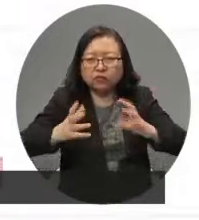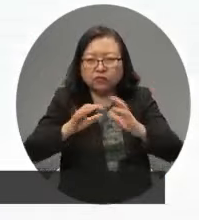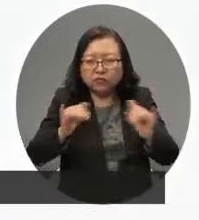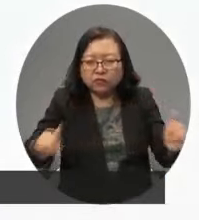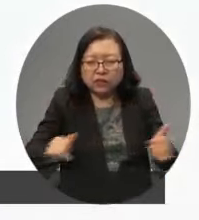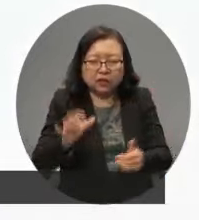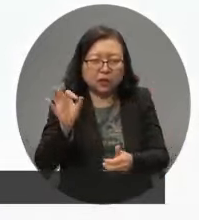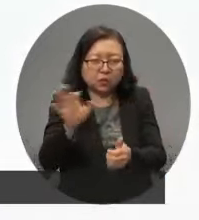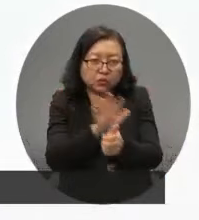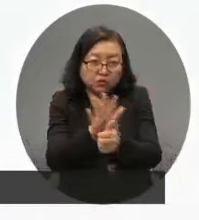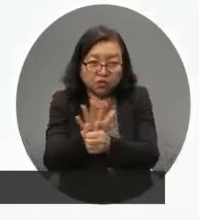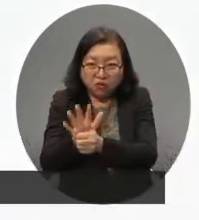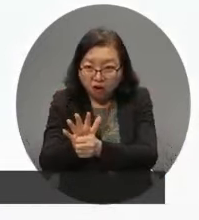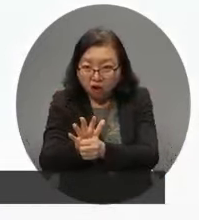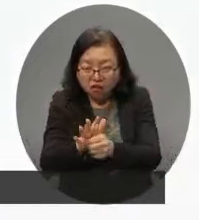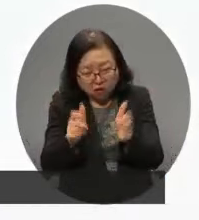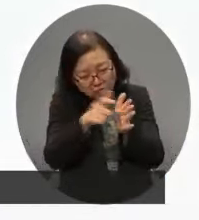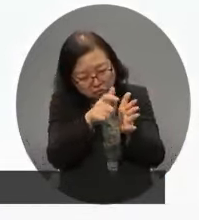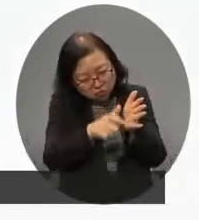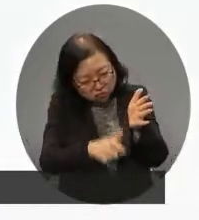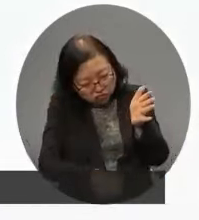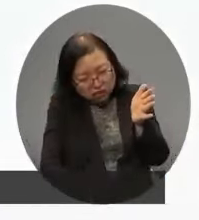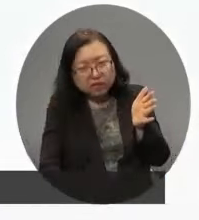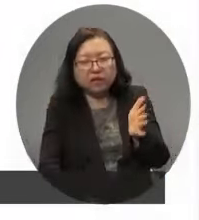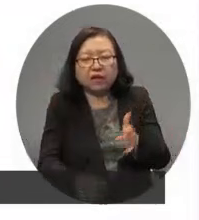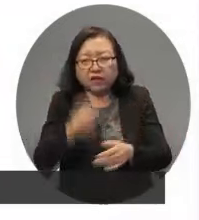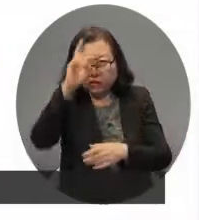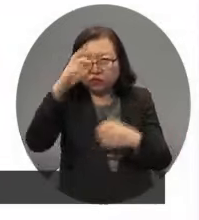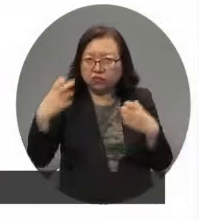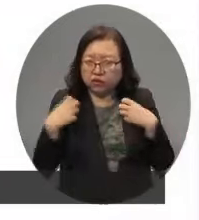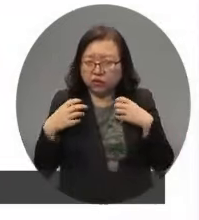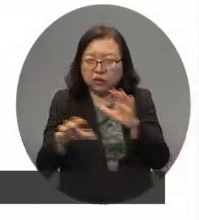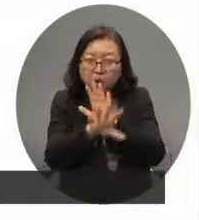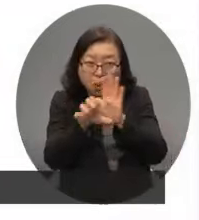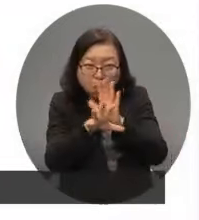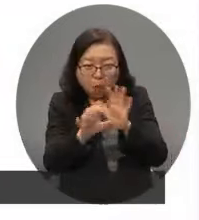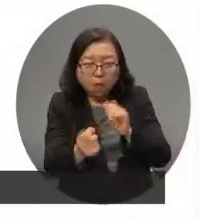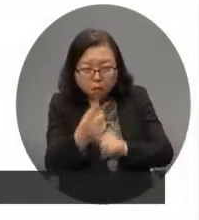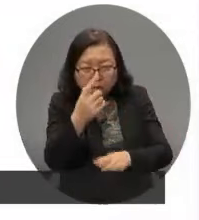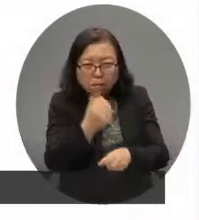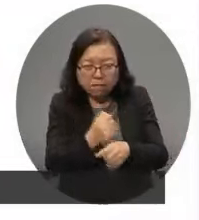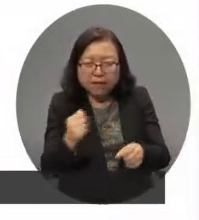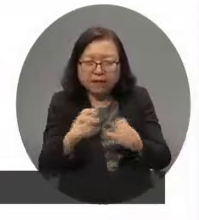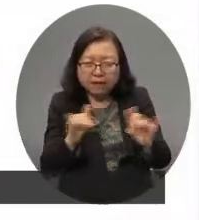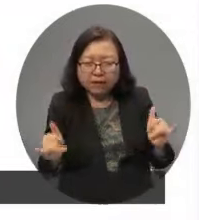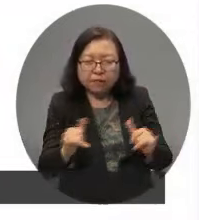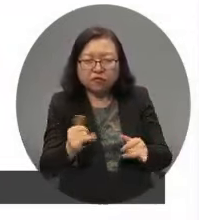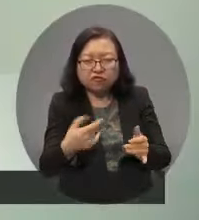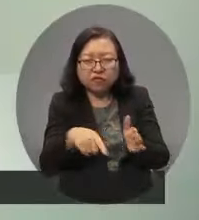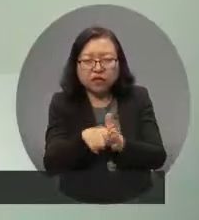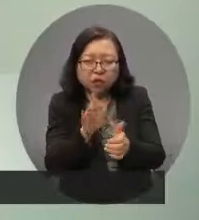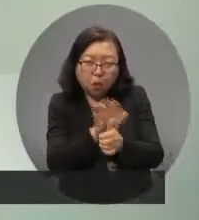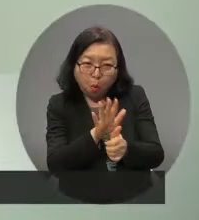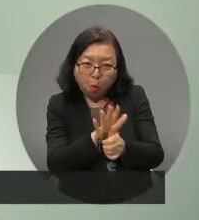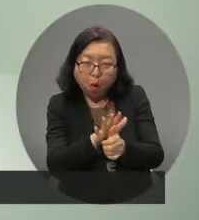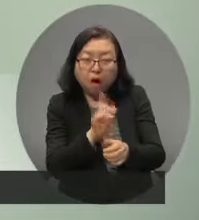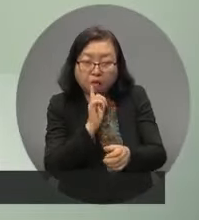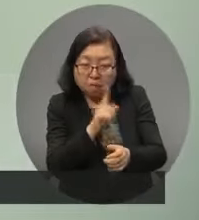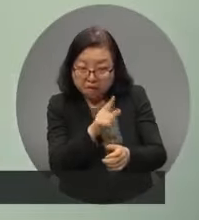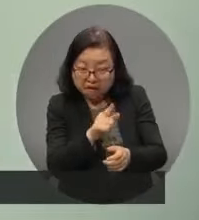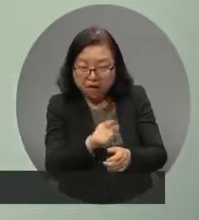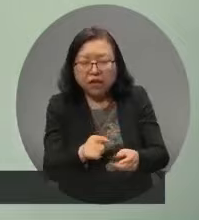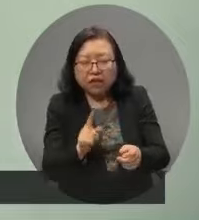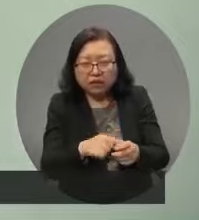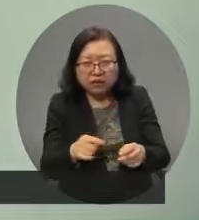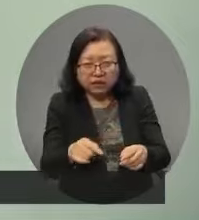올라옵니다 정부가 코로나로 경제적 어려움을 겪는 국민 을 지원하는 정책이라는 내용입니다 댓글에는 좋은